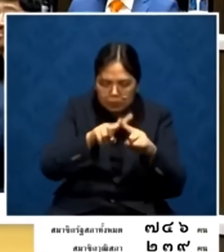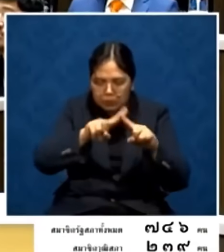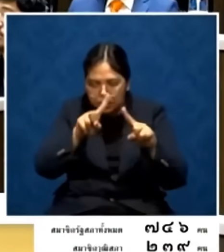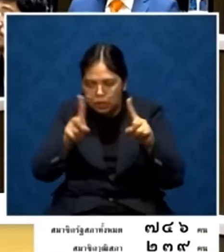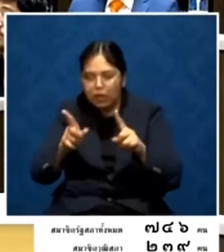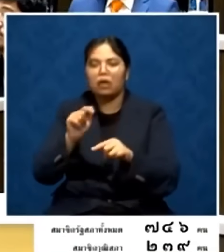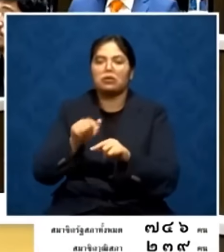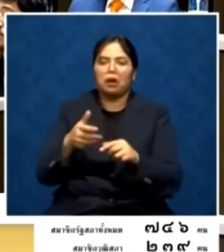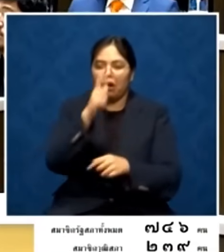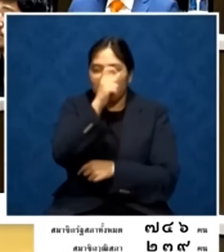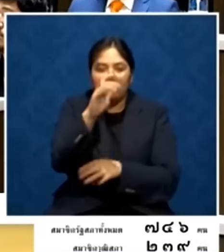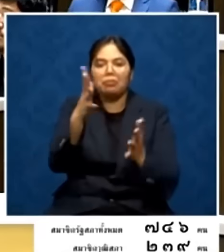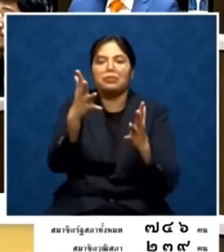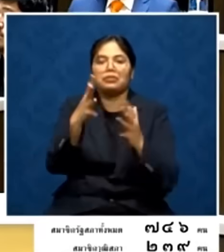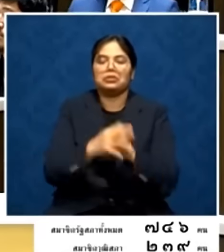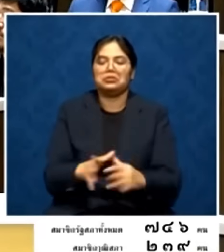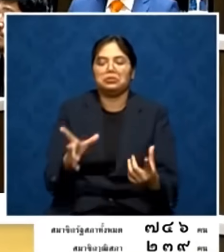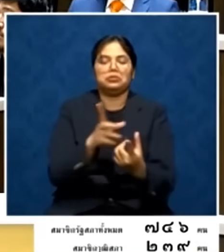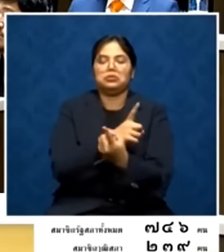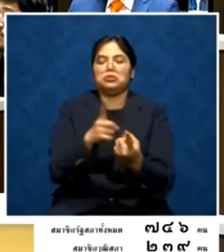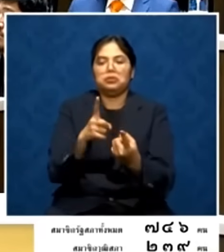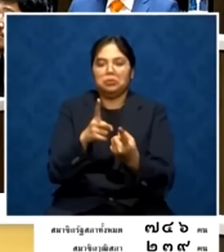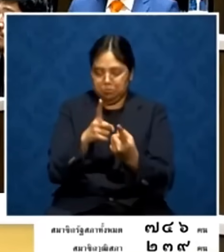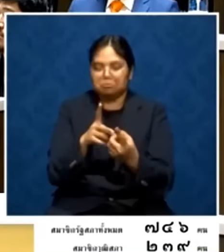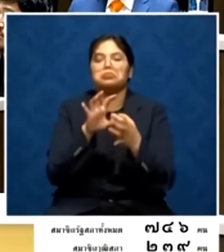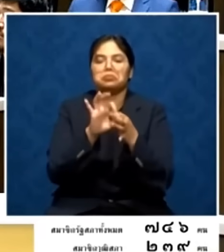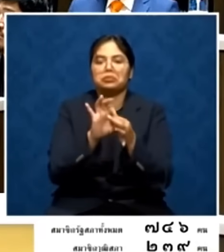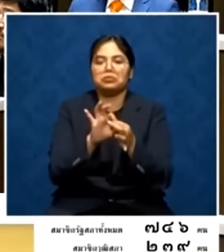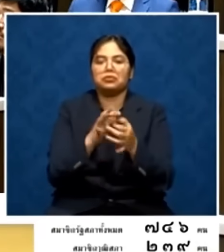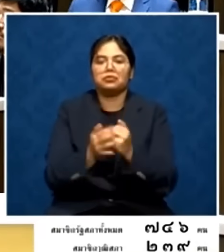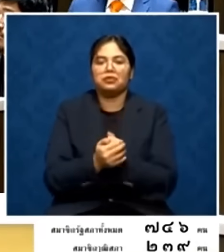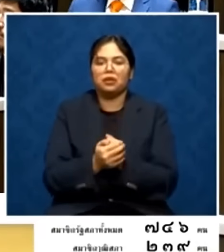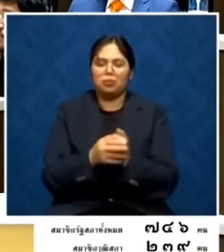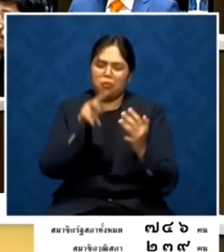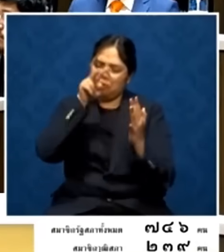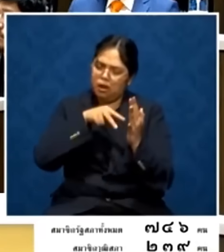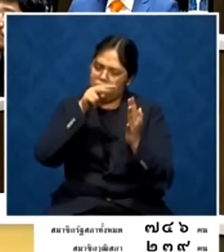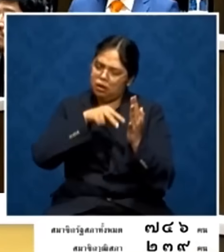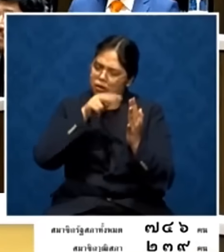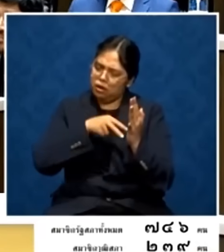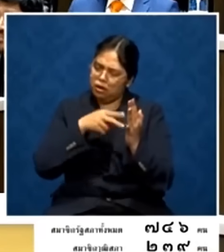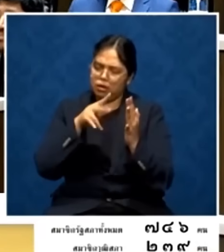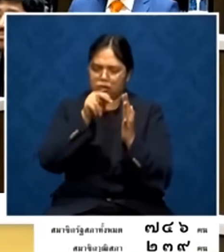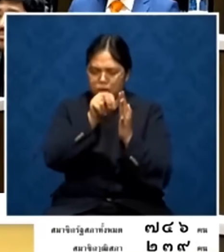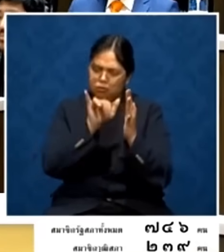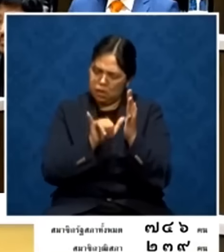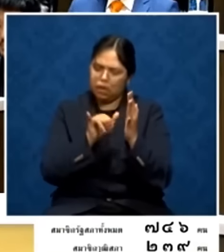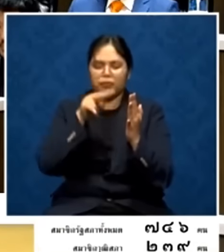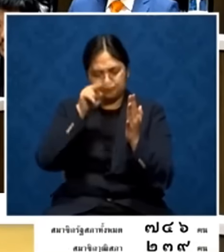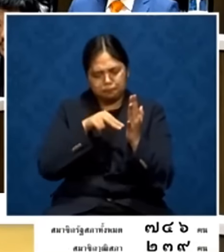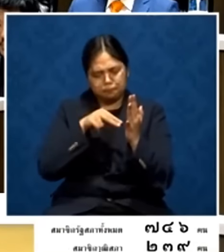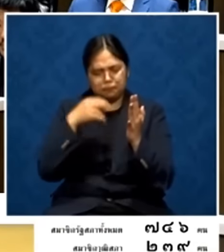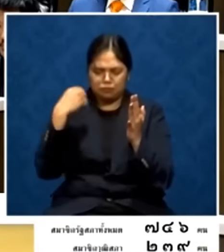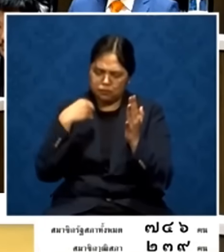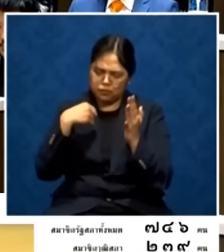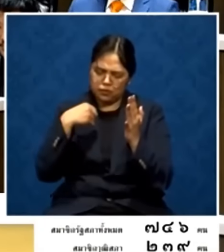พศแล้วคอยรับจ้างรำถวายศาลหลักเมืองแทนเป็นทหารทั้งแท่งในกองทัพทำหน้าที่ร